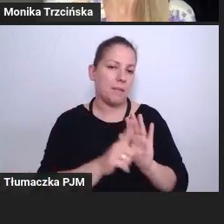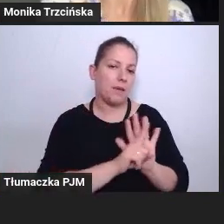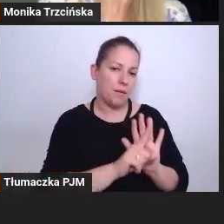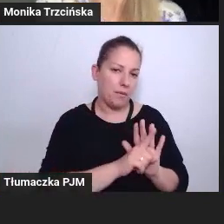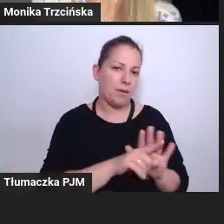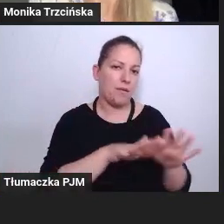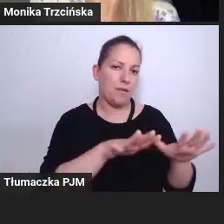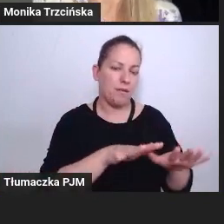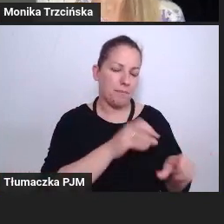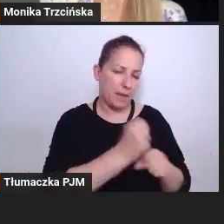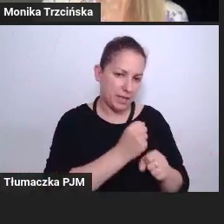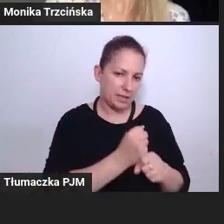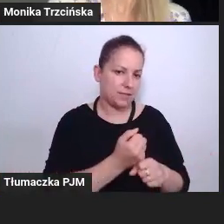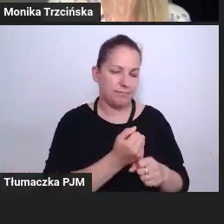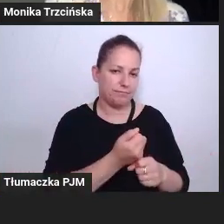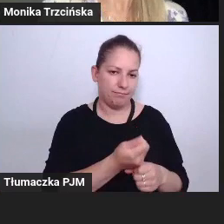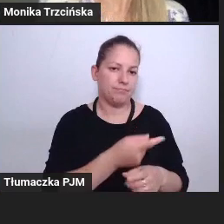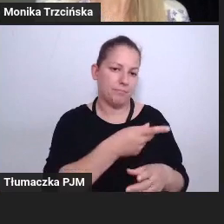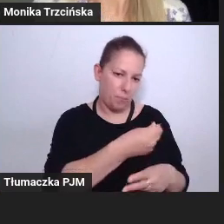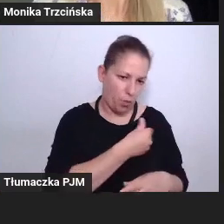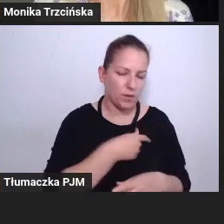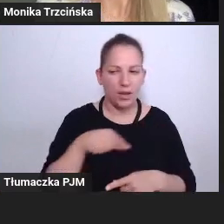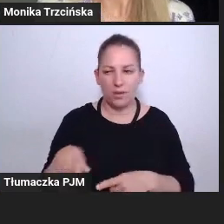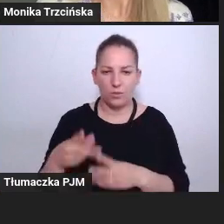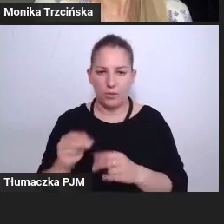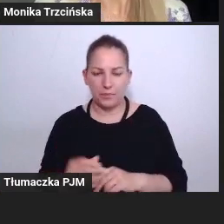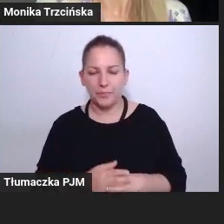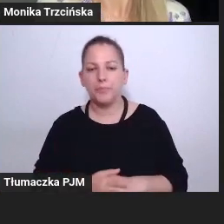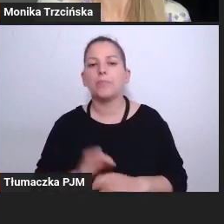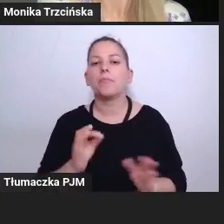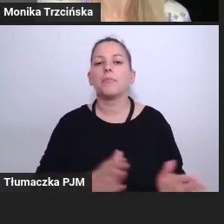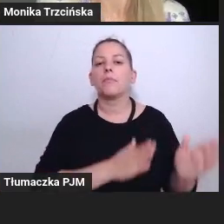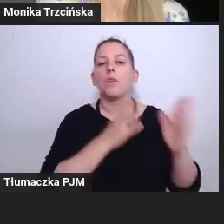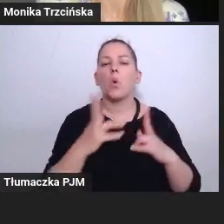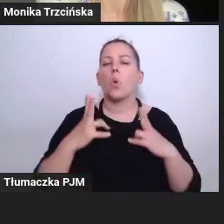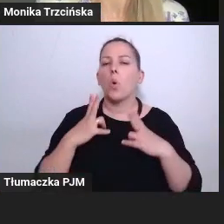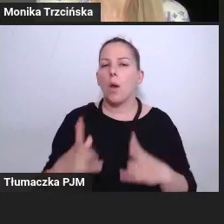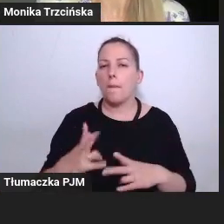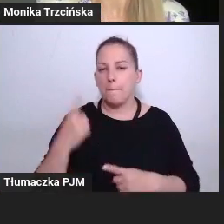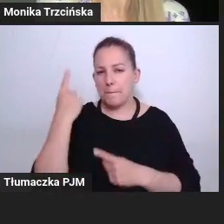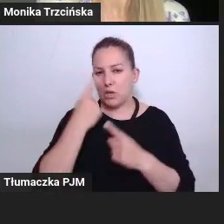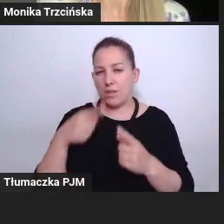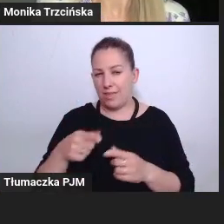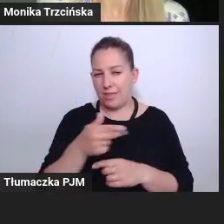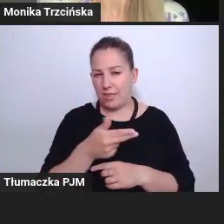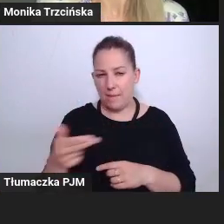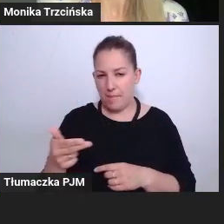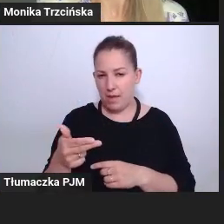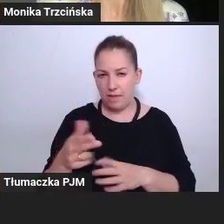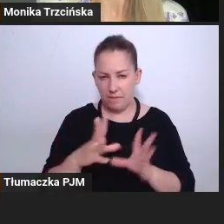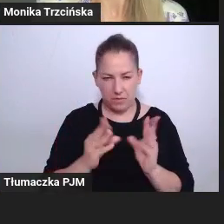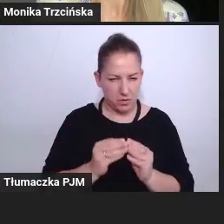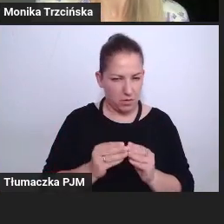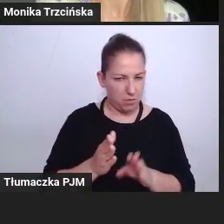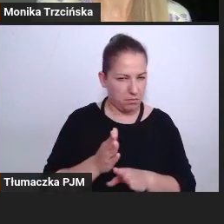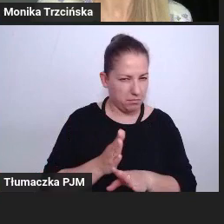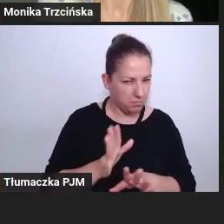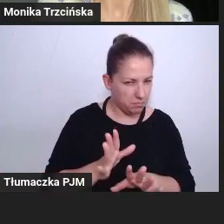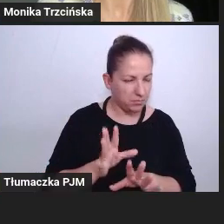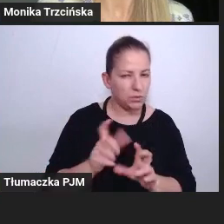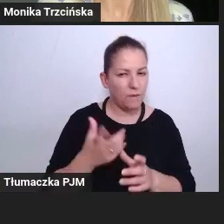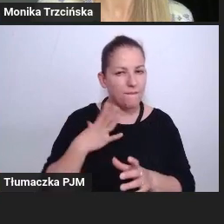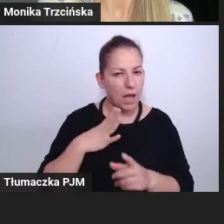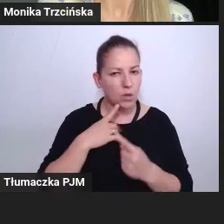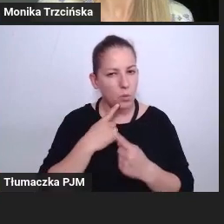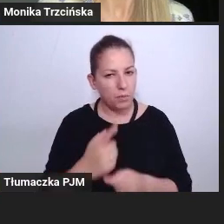spędzili je w pracy. Dobrze, pracy, to za chwilę przejdziemy do kolejnego urlopu. Myślisz, że to na temat tego to już wszystko, co warto było